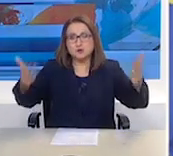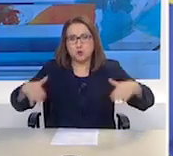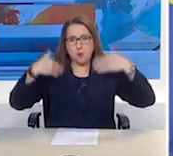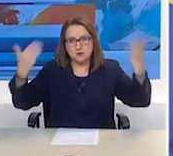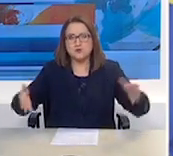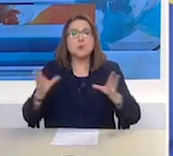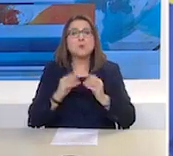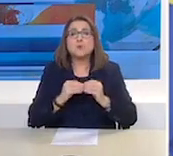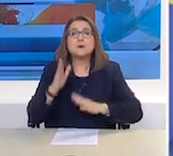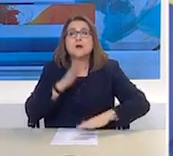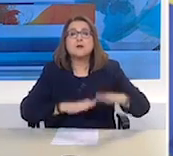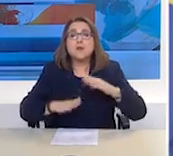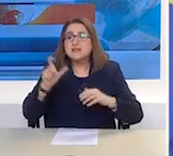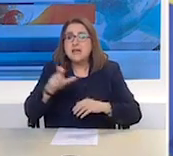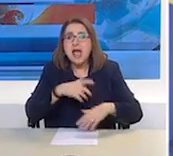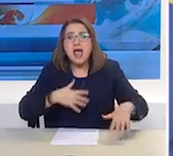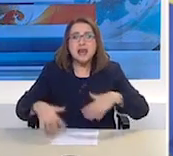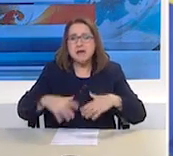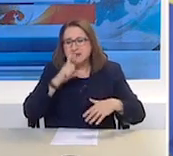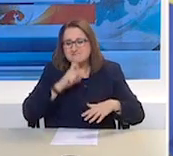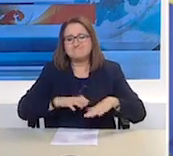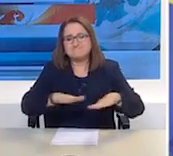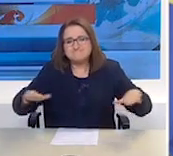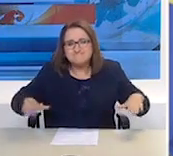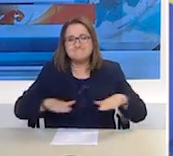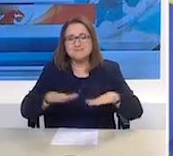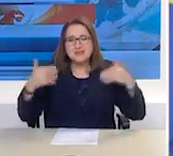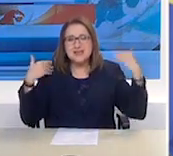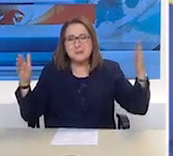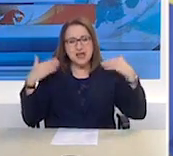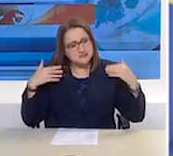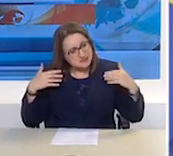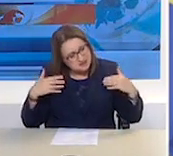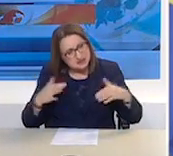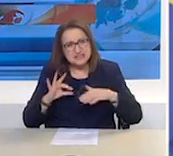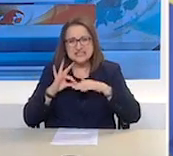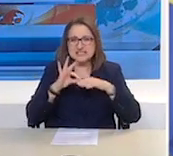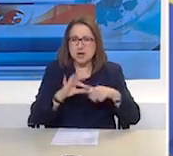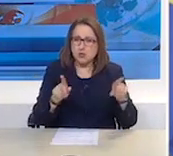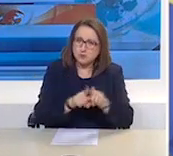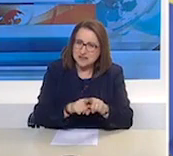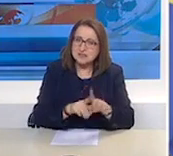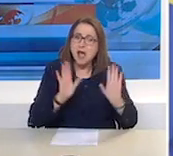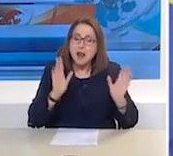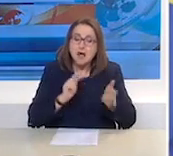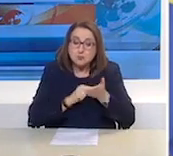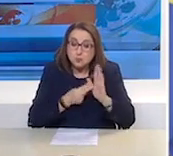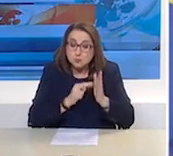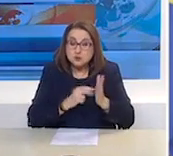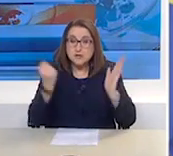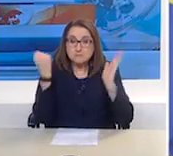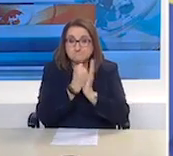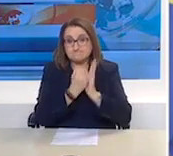σε περίπτωση που η παρουσία συνοδού κρίνεται απαραίτητη. Απαραίτητη προϋπόθεση είναι η ύπαρξη των αναγκαίων ιατρικών